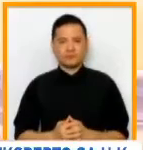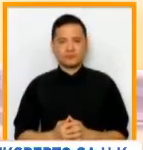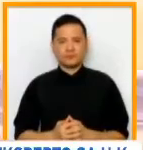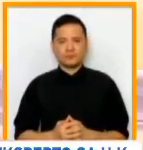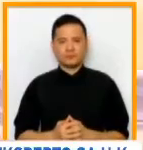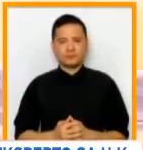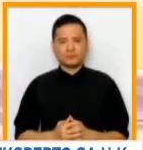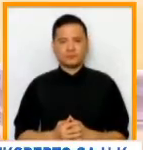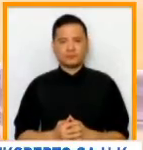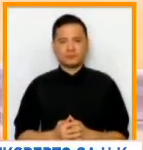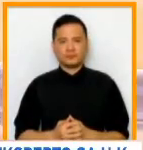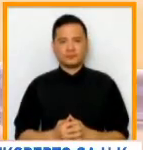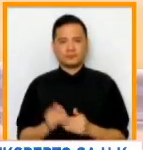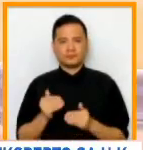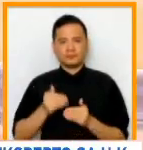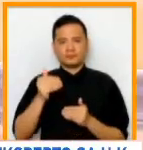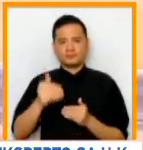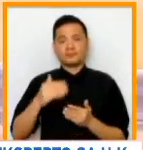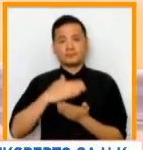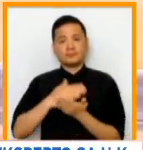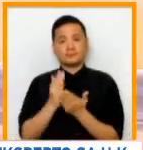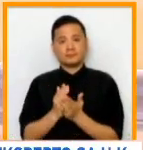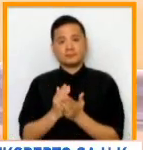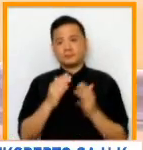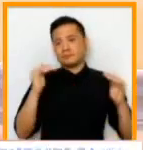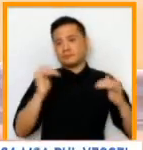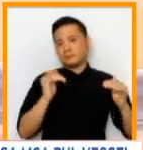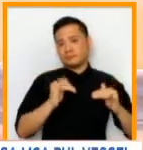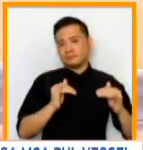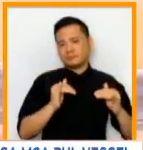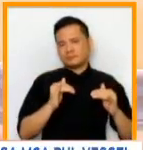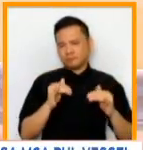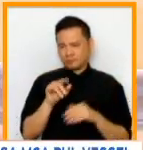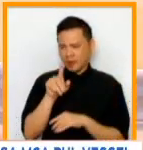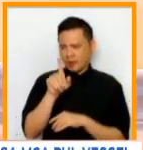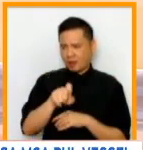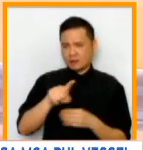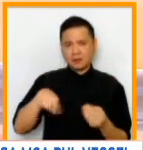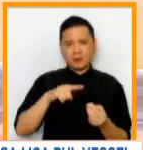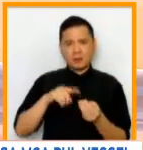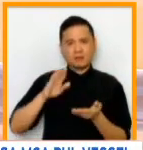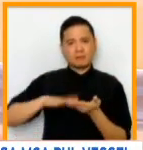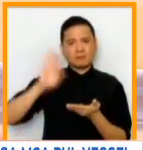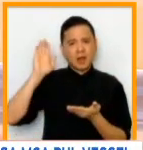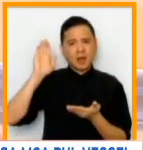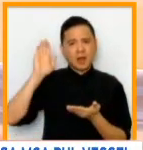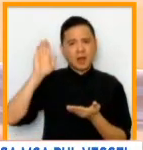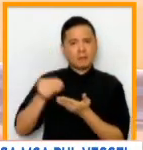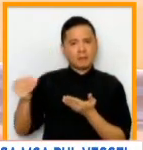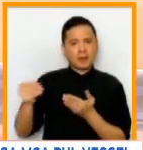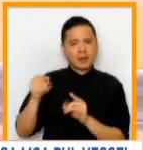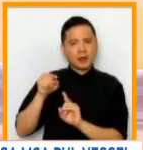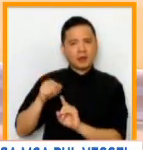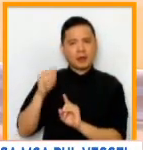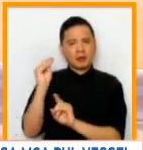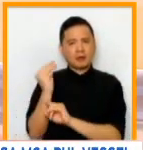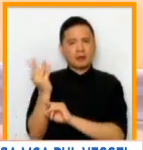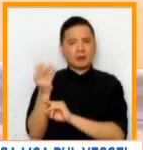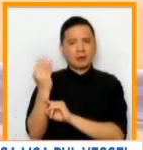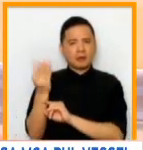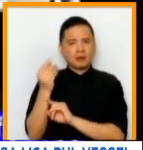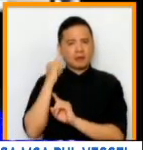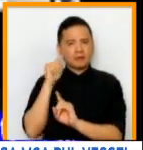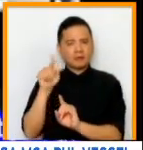Kinwestiyon sa budget hearing ng Senado ang tila overpriced daw na mga ambulansya ng binili ng Department of Health para sa mga lokal na